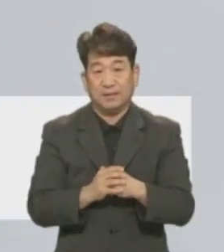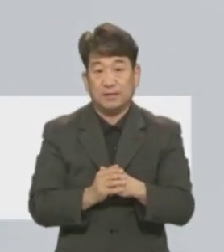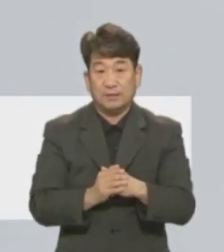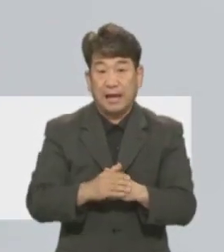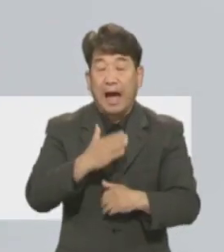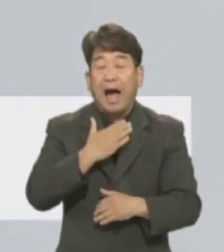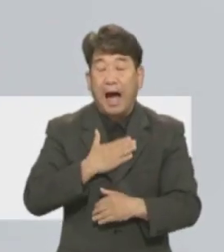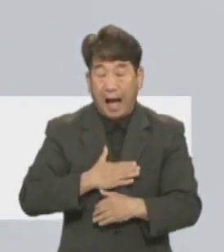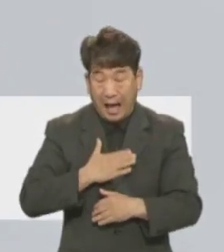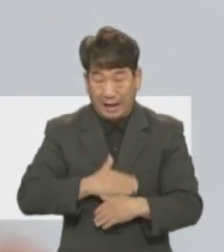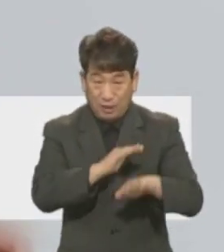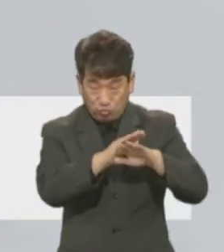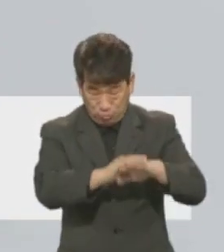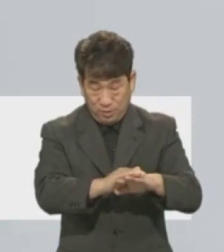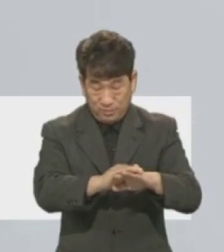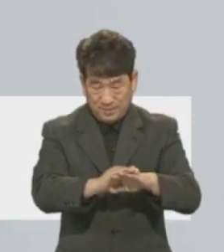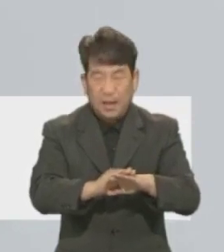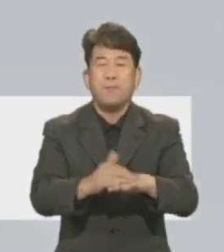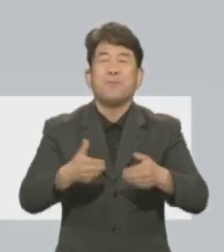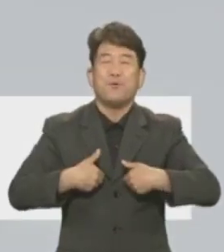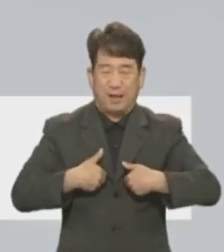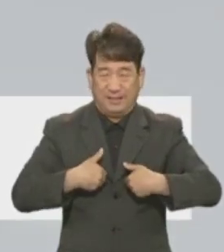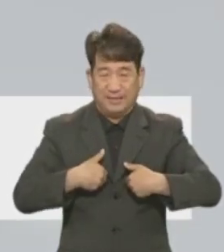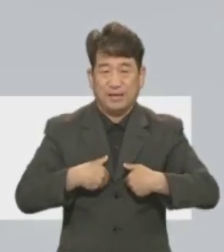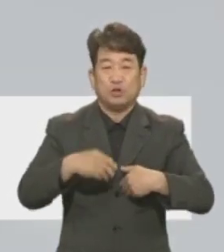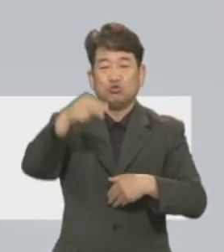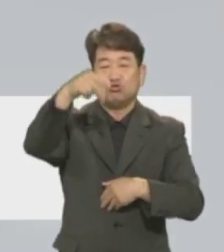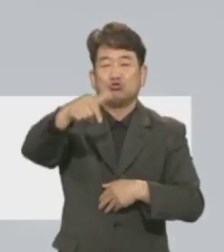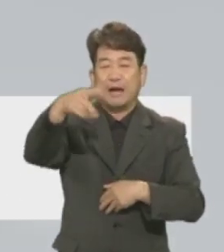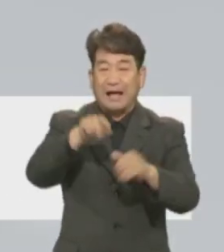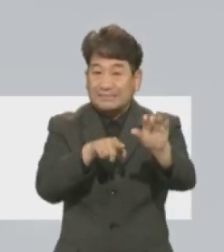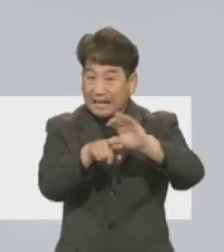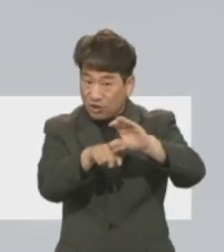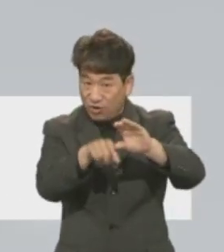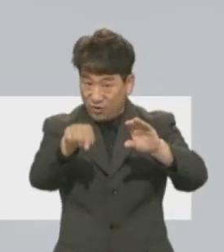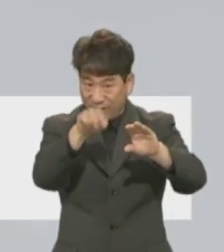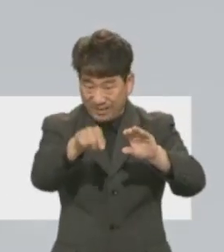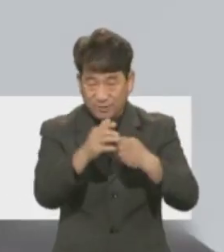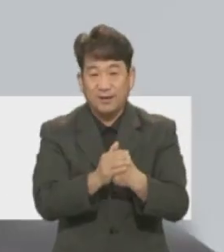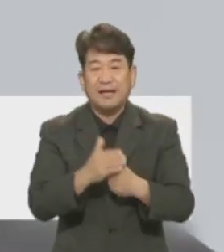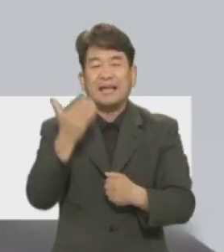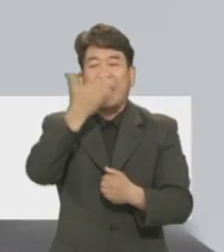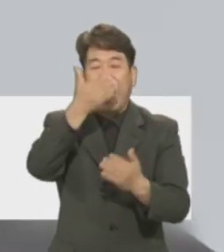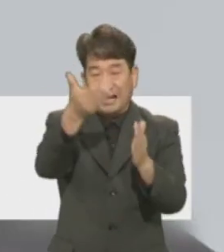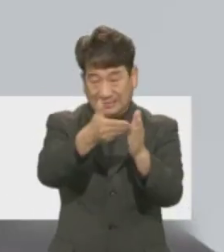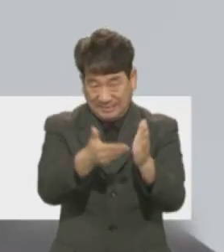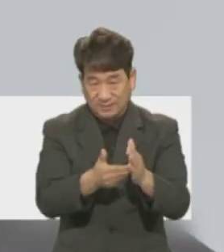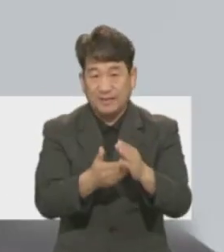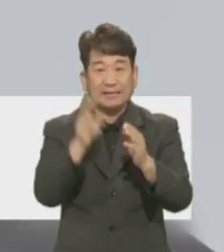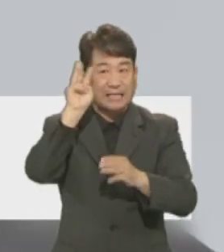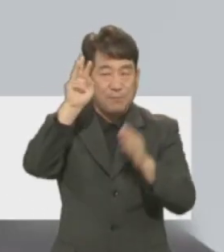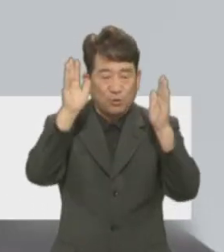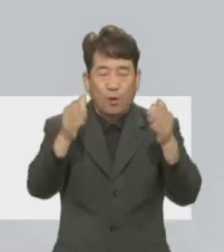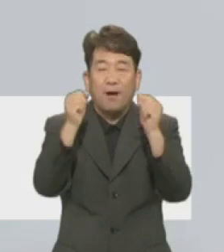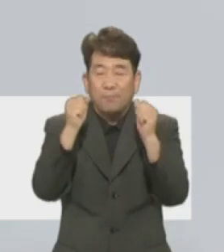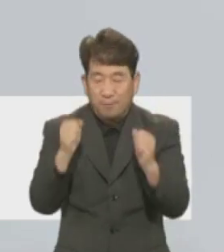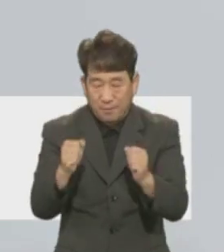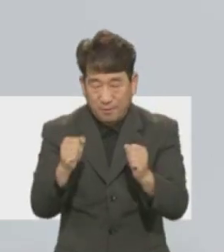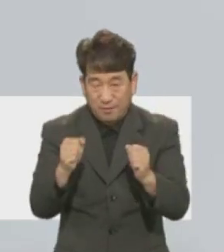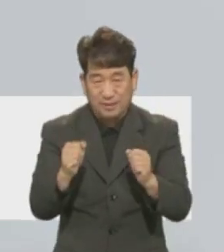알아두면 쓸데있는 슈가 사전이란 유튜브 영상에서 자신이 당진에서 3일간 머무르며 새 앨범 작업을